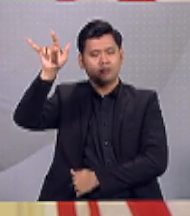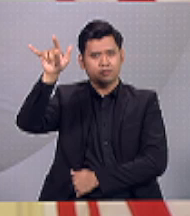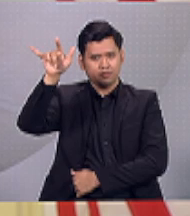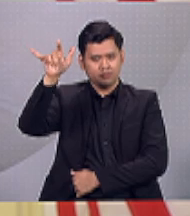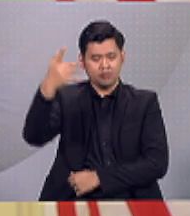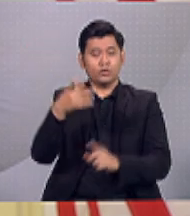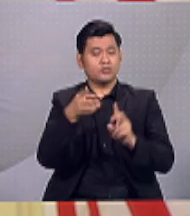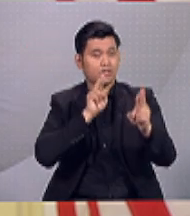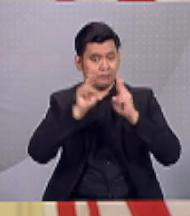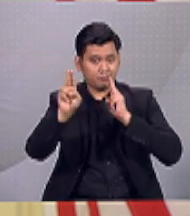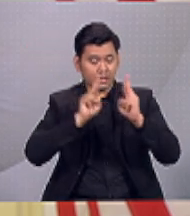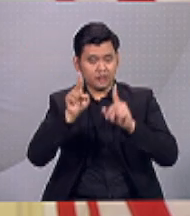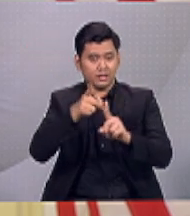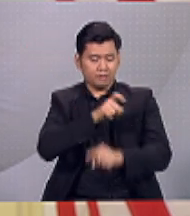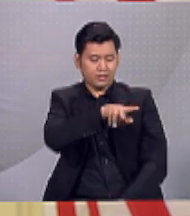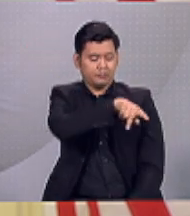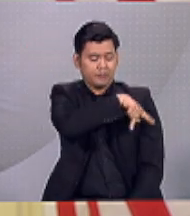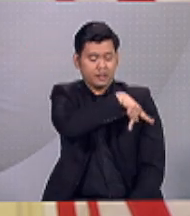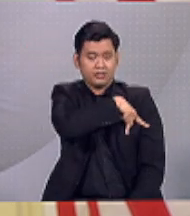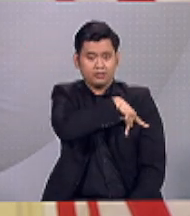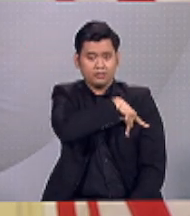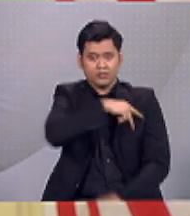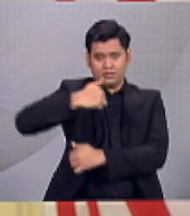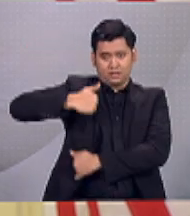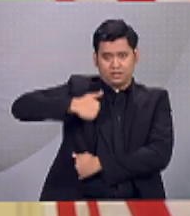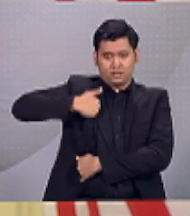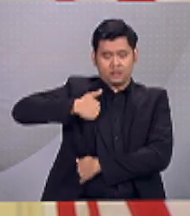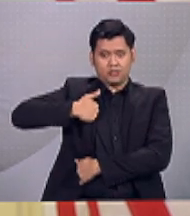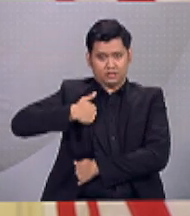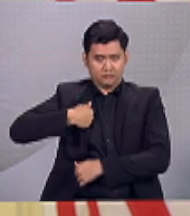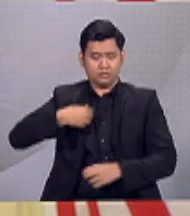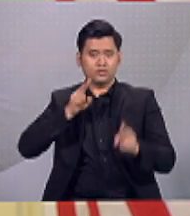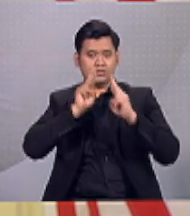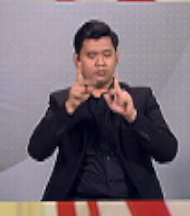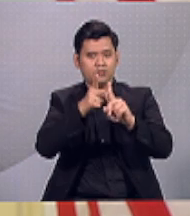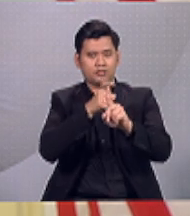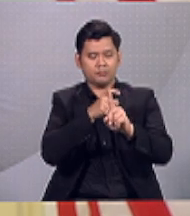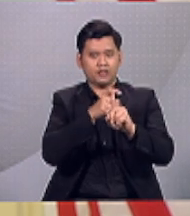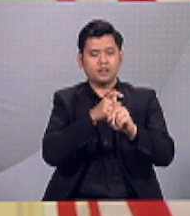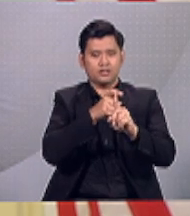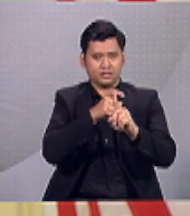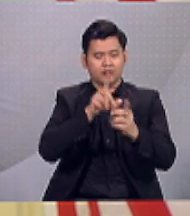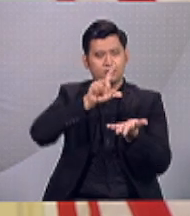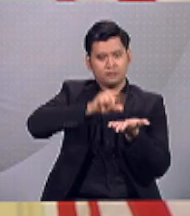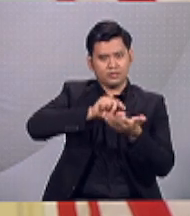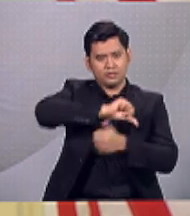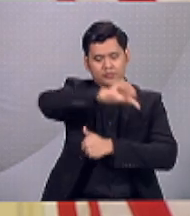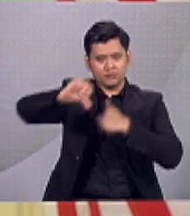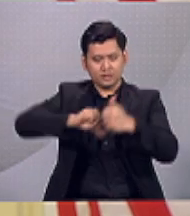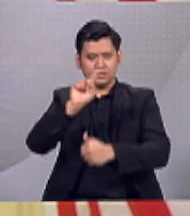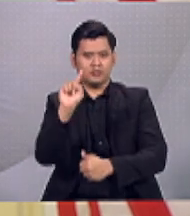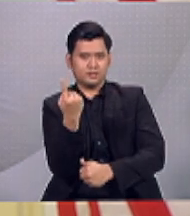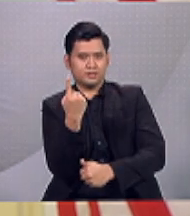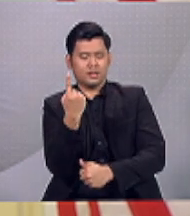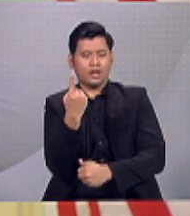pun disampaikan melalui online ataupun secara maya saja. Jadi inilah norma baru yang